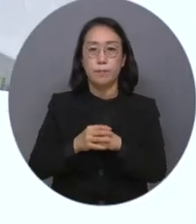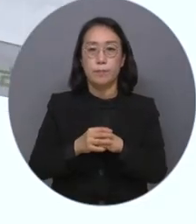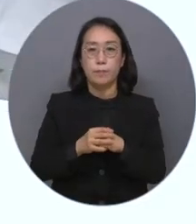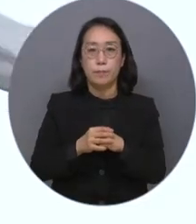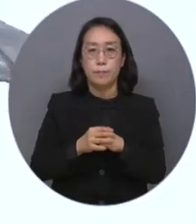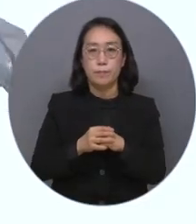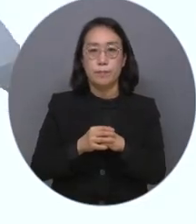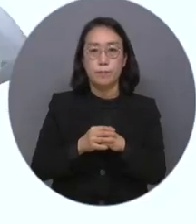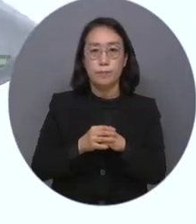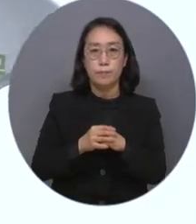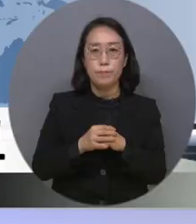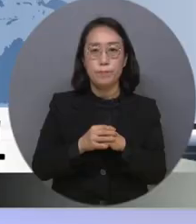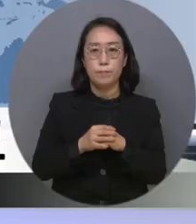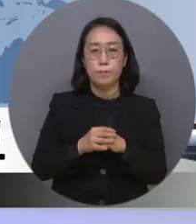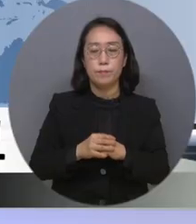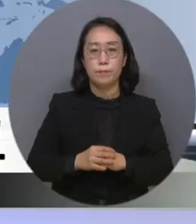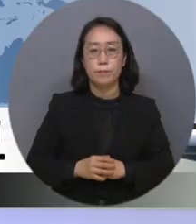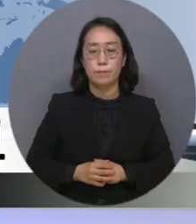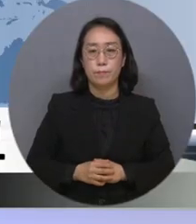뉴스 박순용입니다.